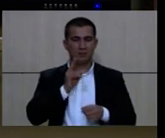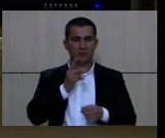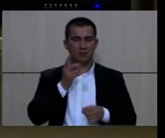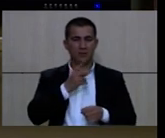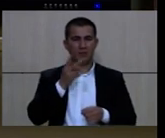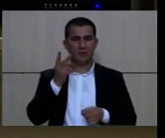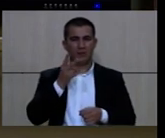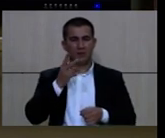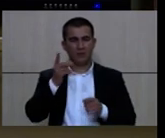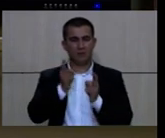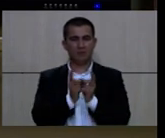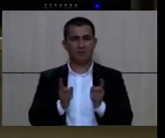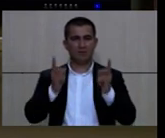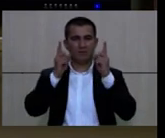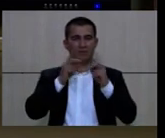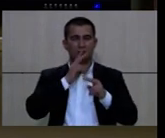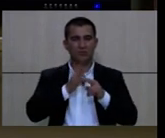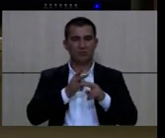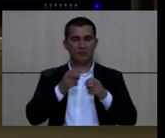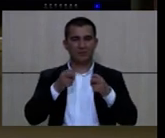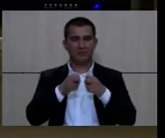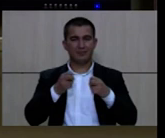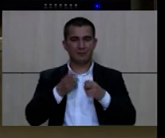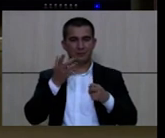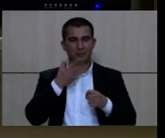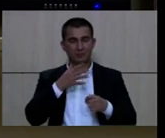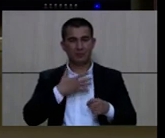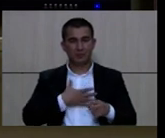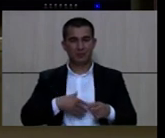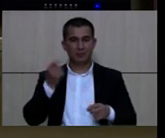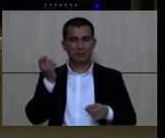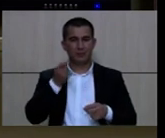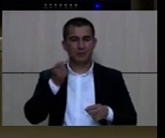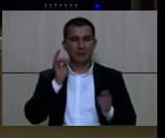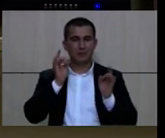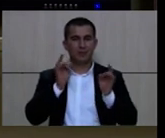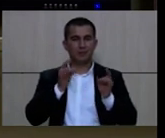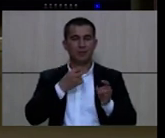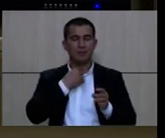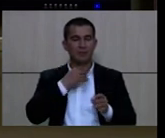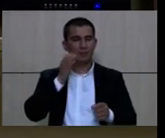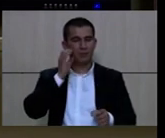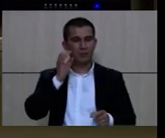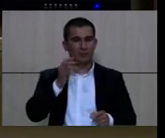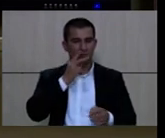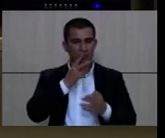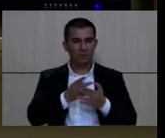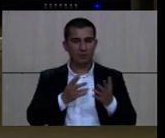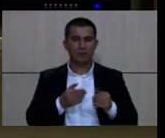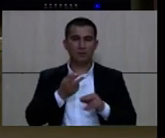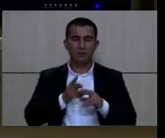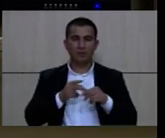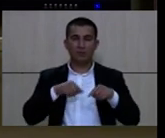ikkinchi shoxchasiga rezina bolg'a yordamida sekin uramiz. Va Kamertondan chiqqan ovoz ta'sirida